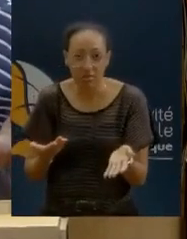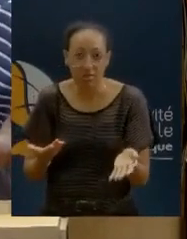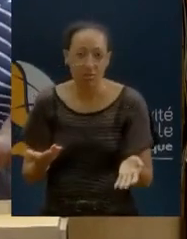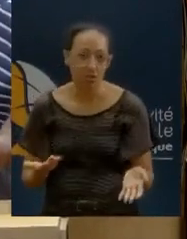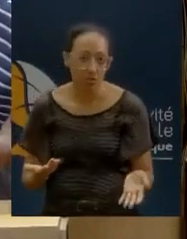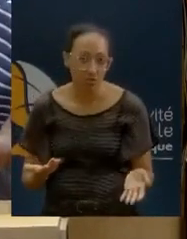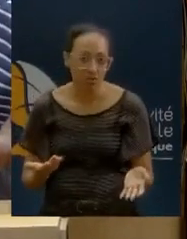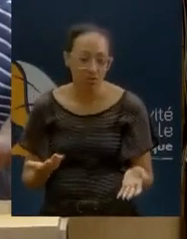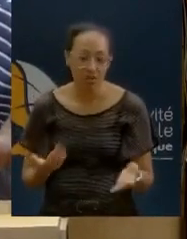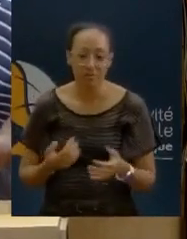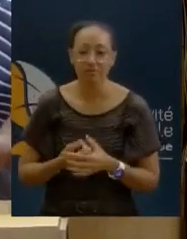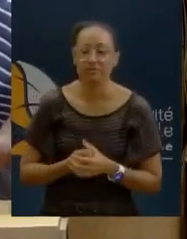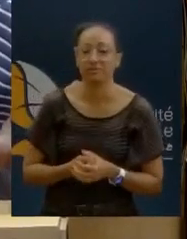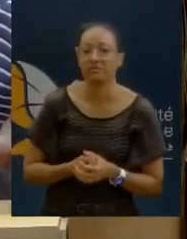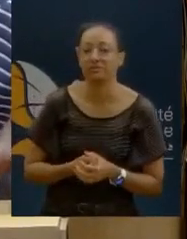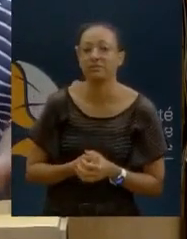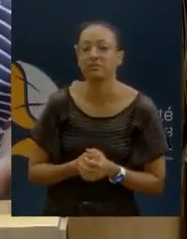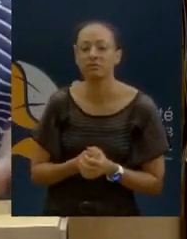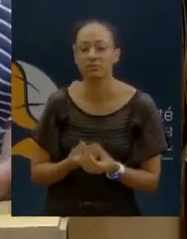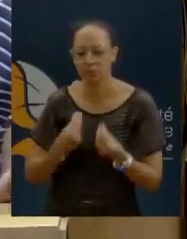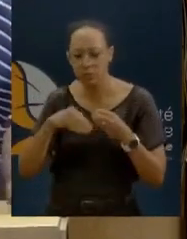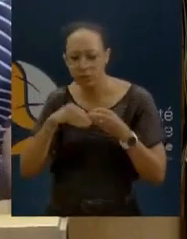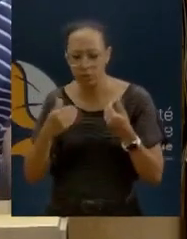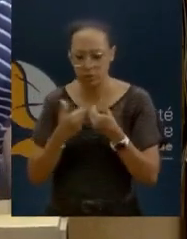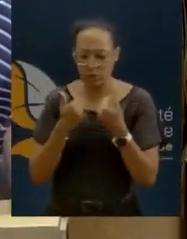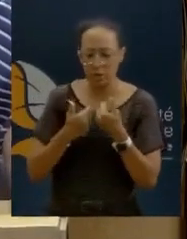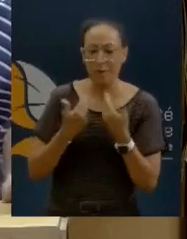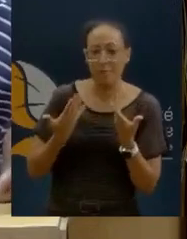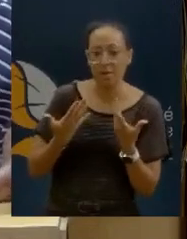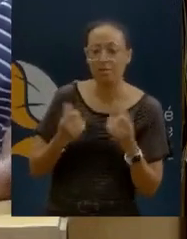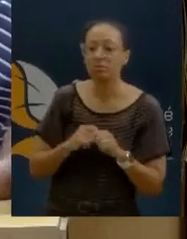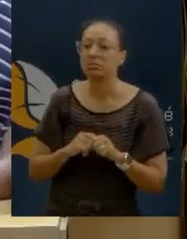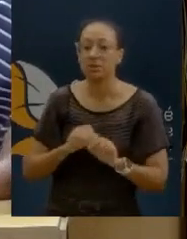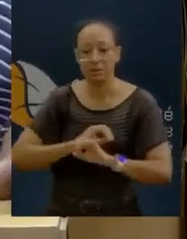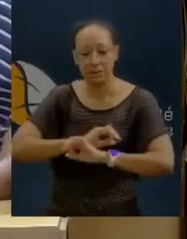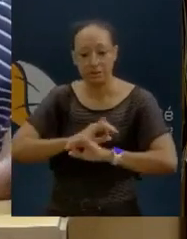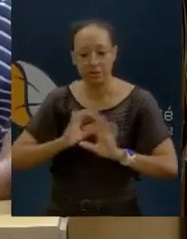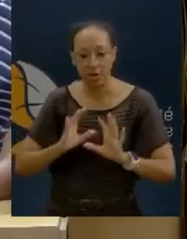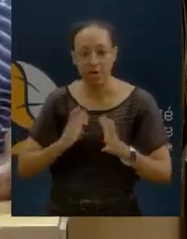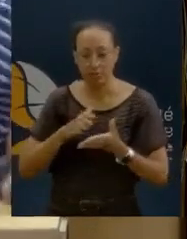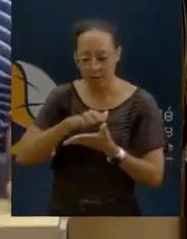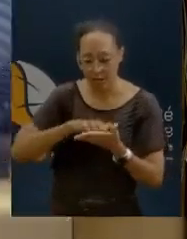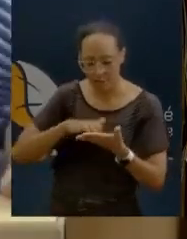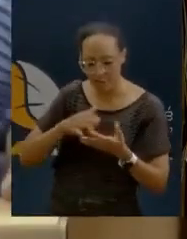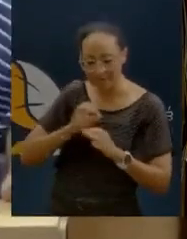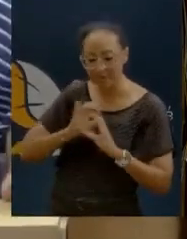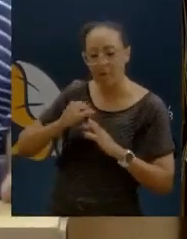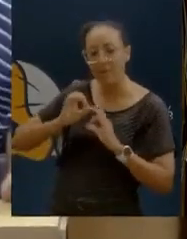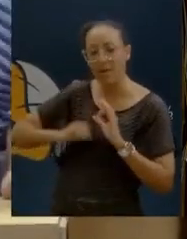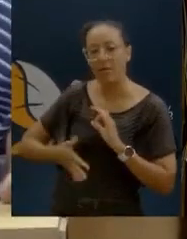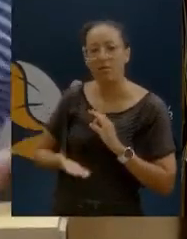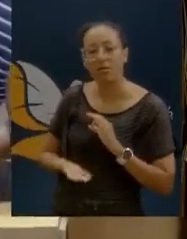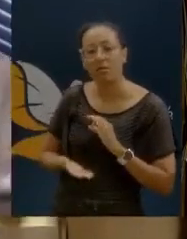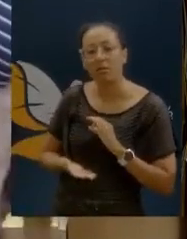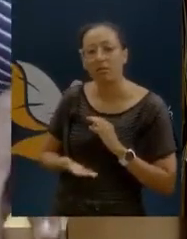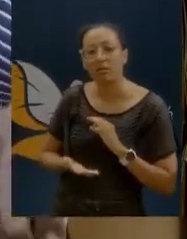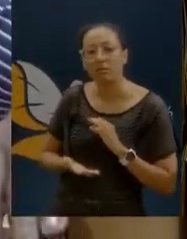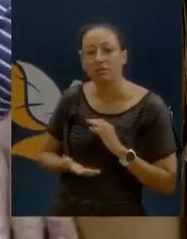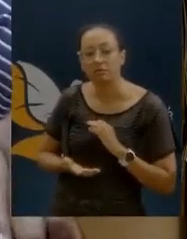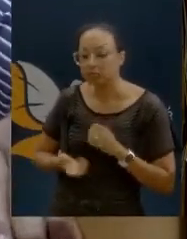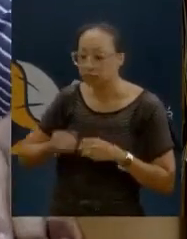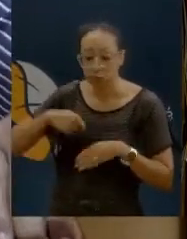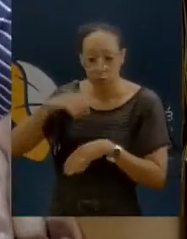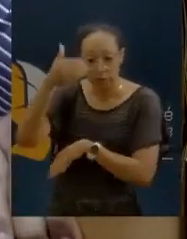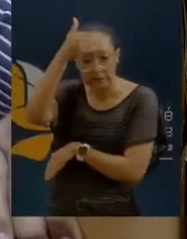Et on nous demande de faire tout cela sans que dans le rapport, il y ait un bilan. Nous ne savons